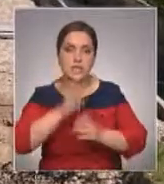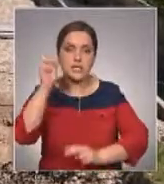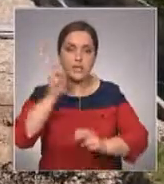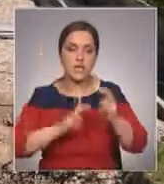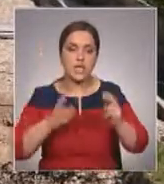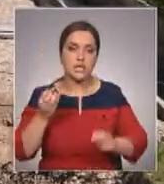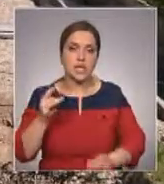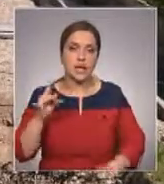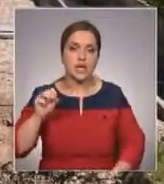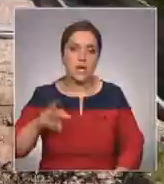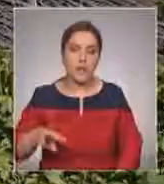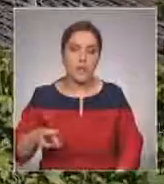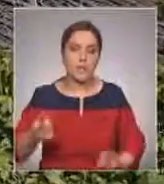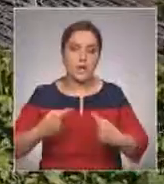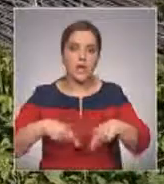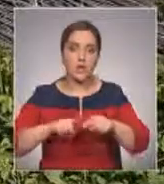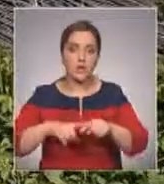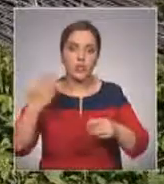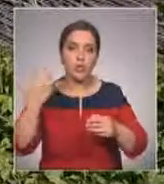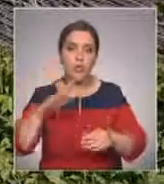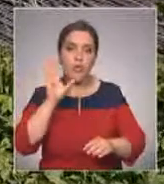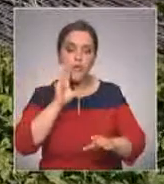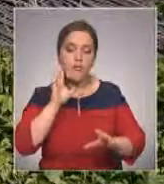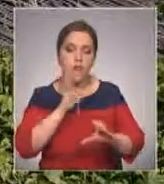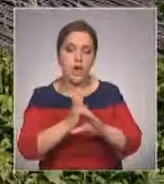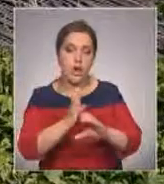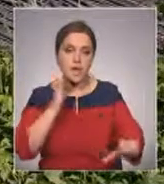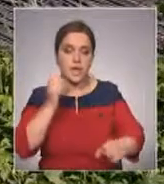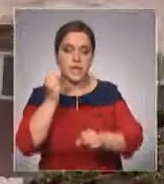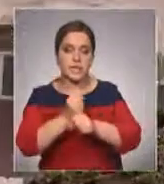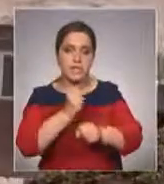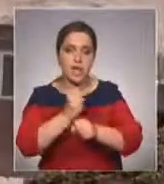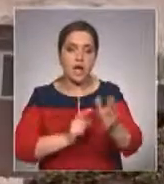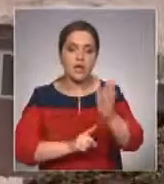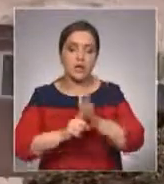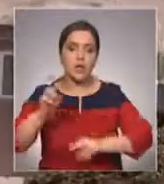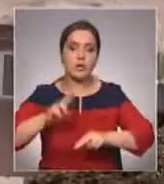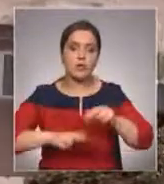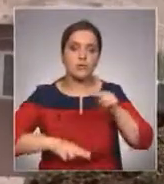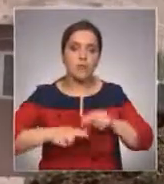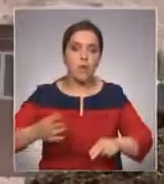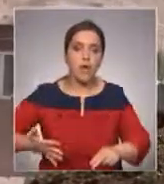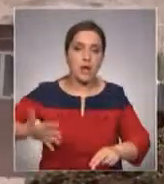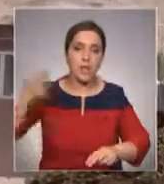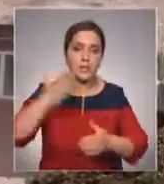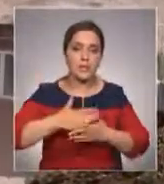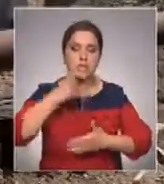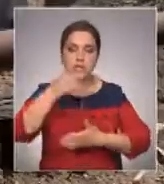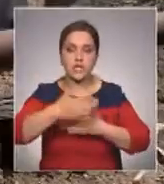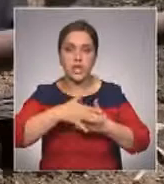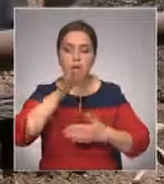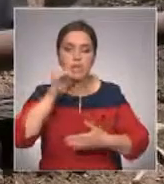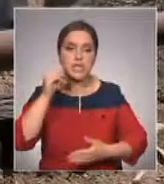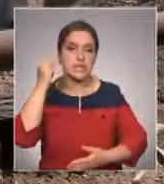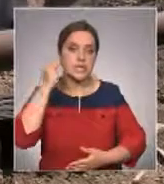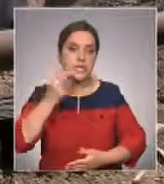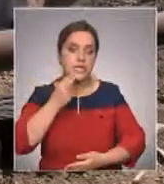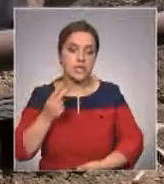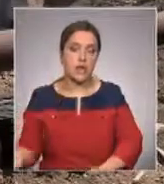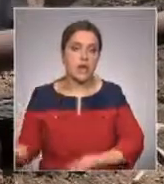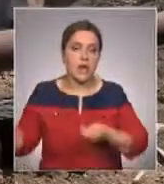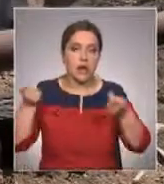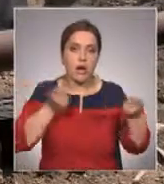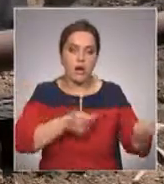Сайрамском районе. Здесь уже проложили трубопровод и приступили к возведению здания станции. В ближайшее время из Китая завезут необходимое